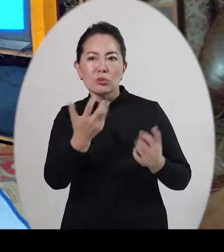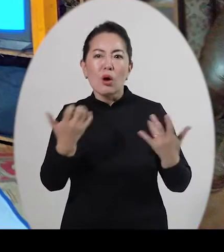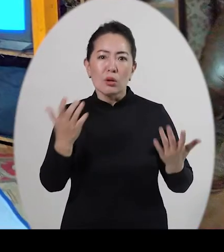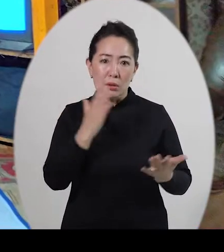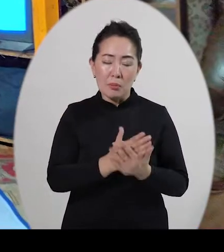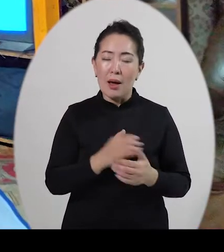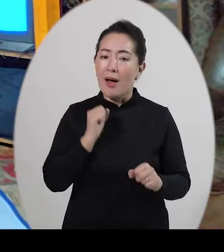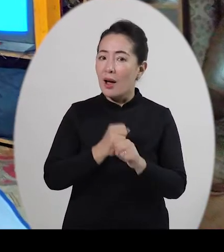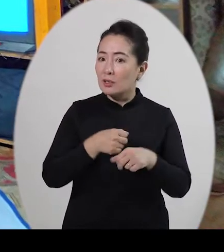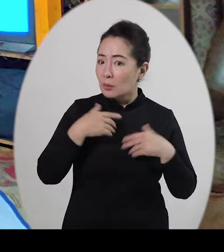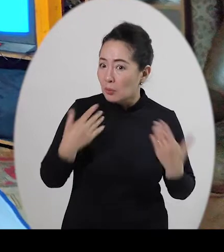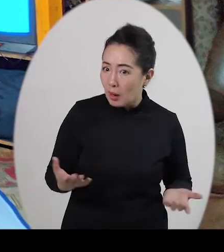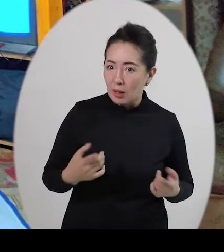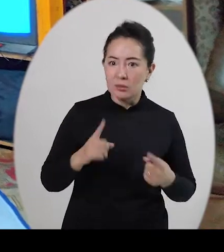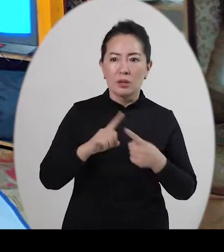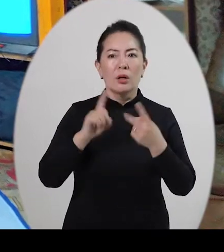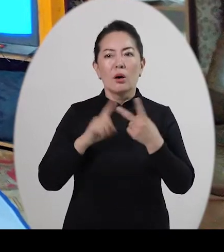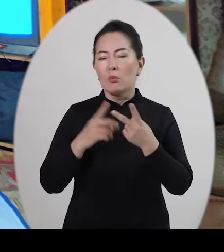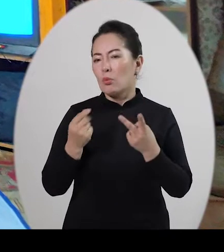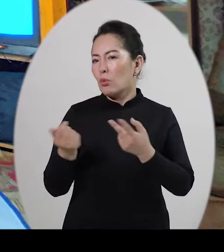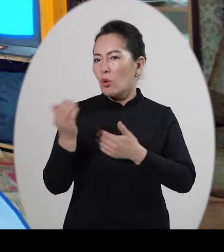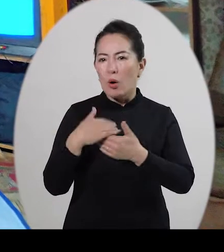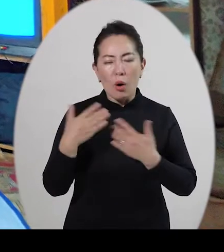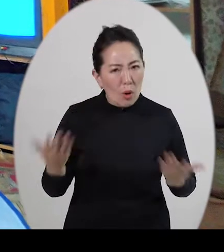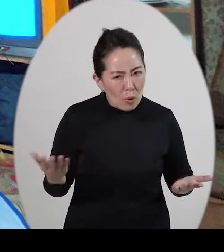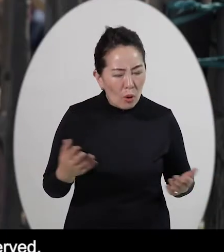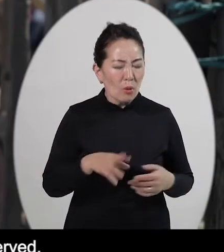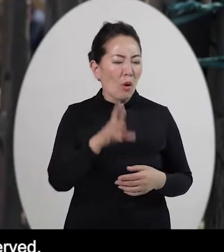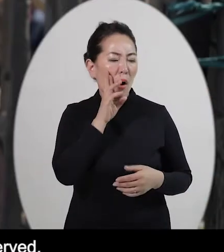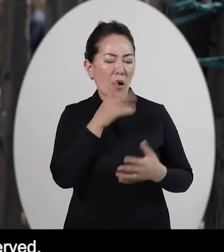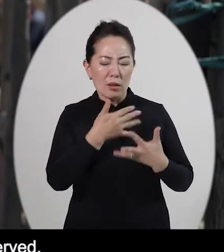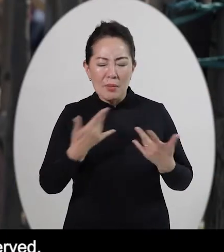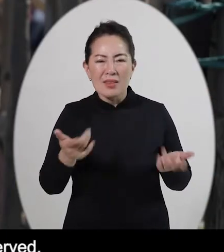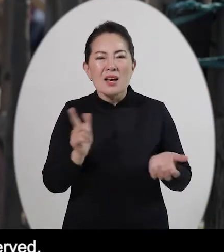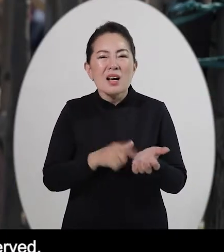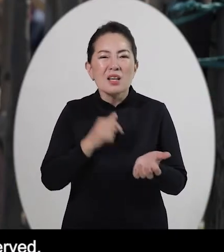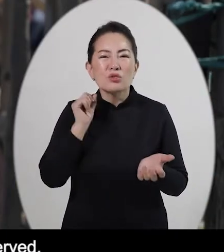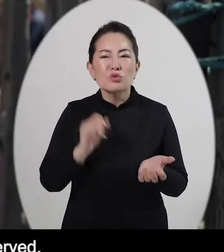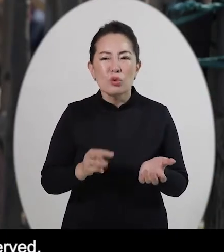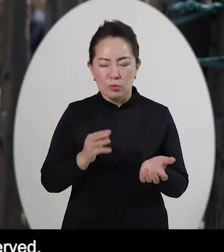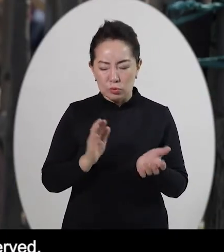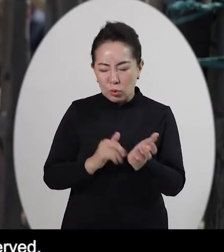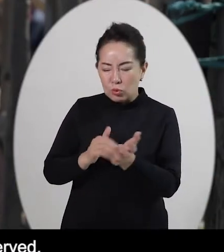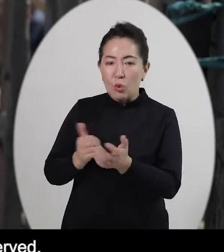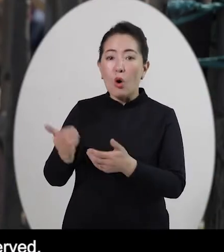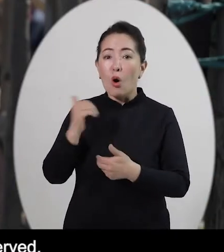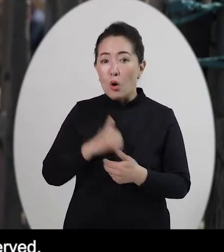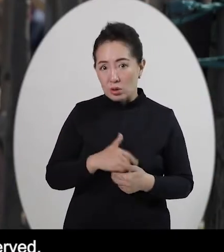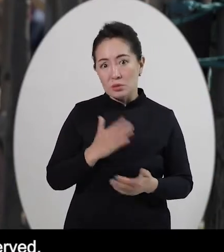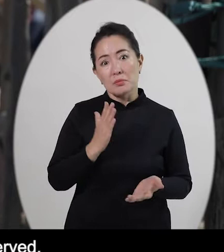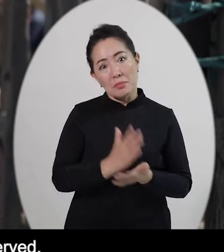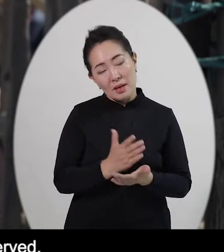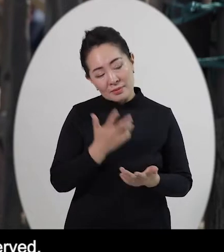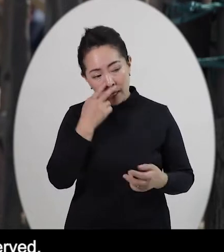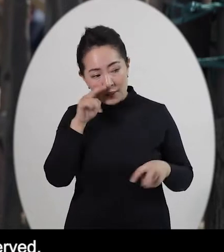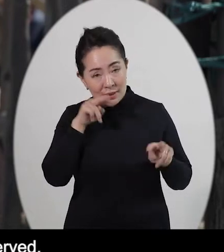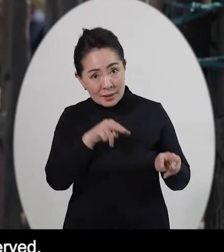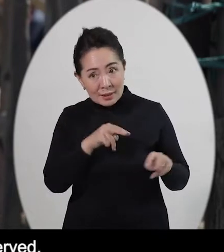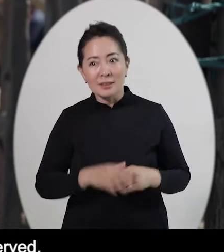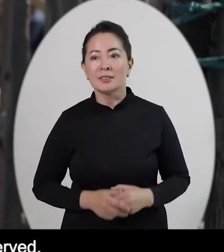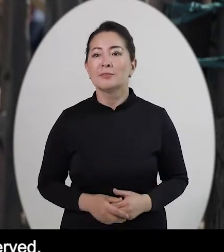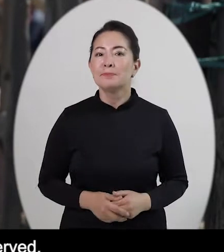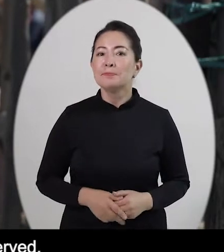байсан. Ажилгүй дэл, төвнийгээ дагаад мөнгө төгрөгний орлогогүй байдал, хоол хүнс, эд материал одоо хэрэгцээний дутагдал хамсдалд орсон